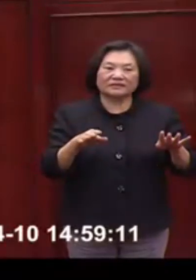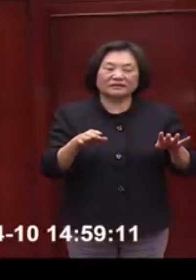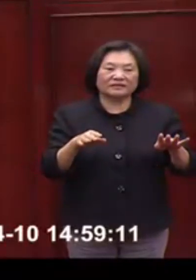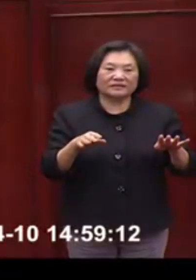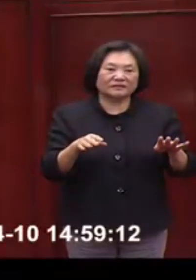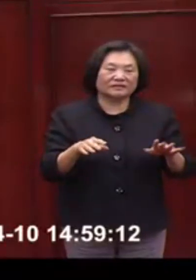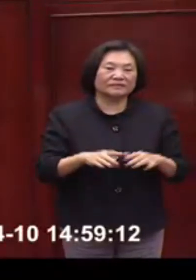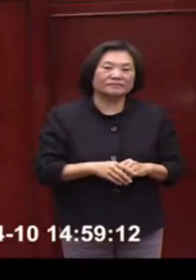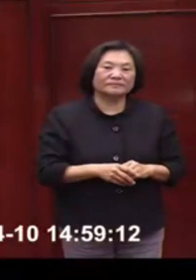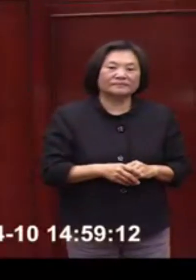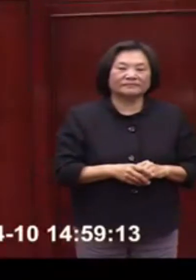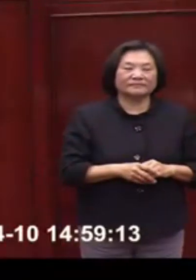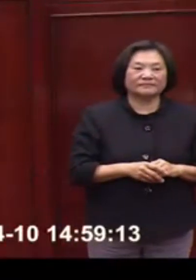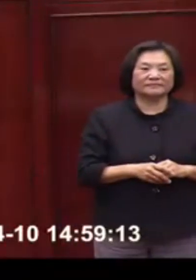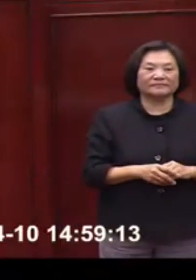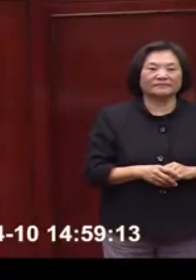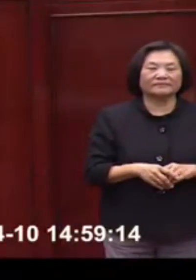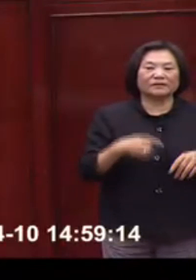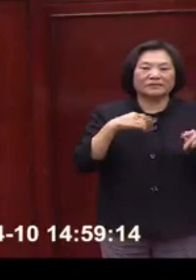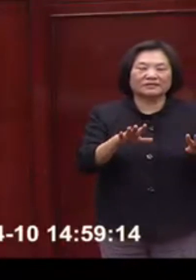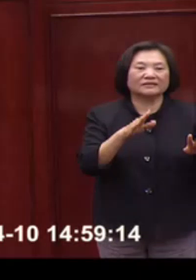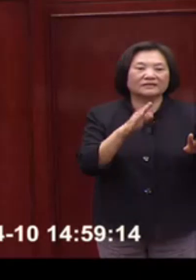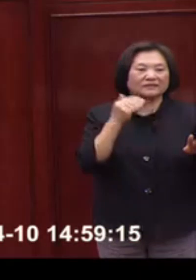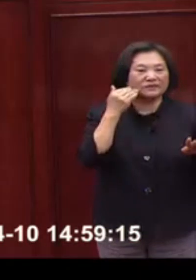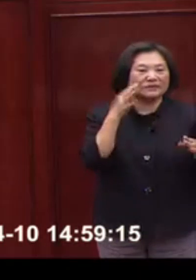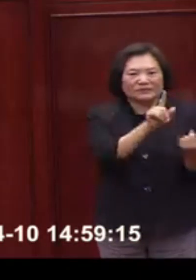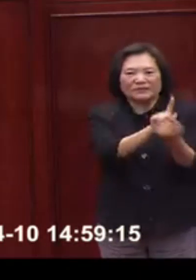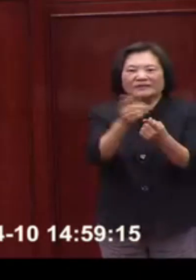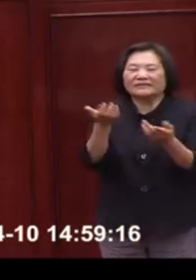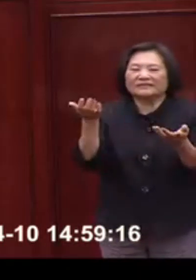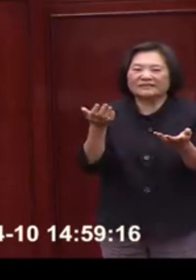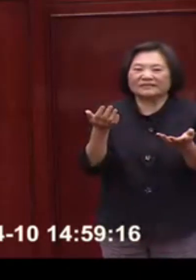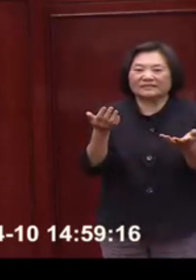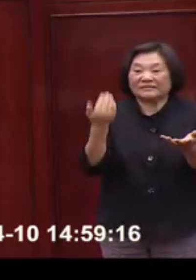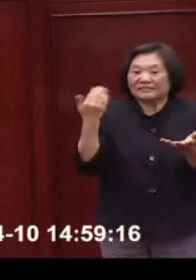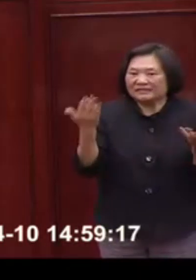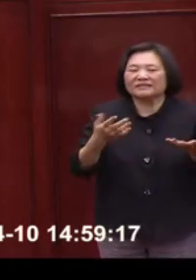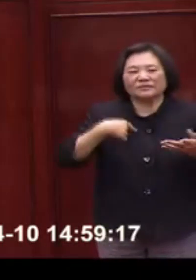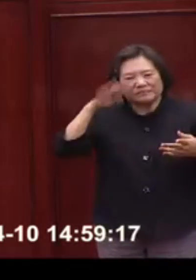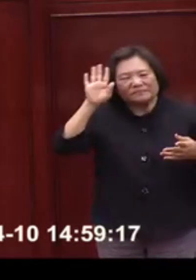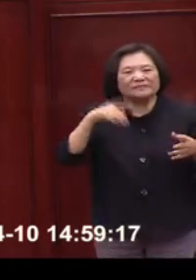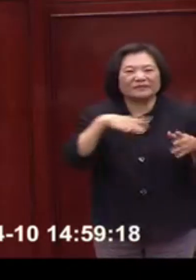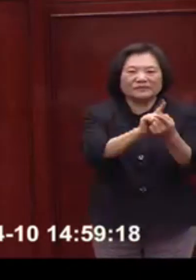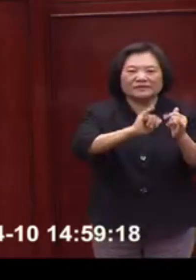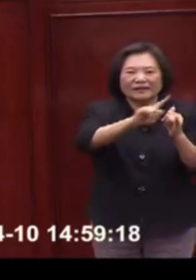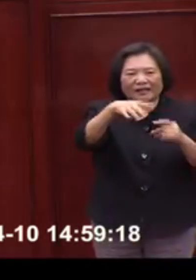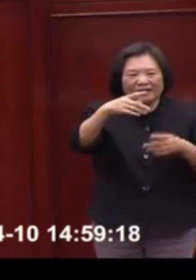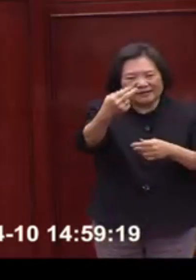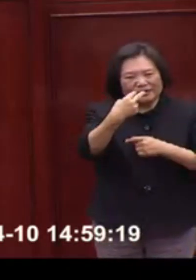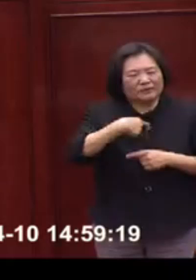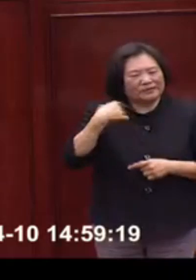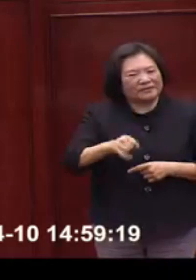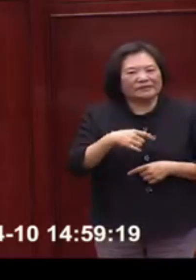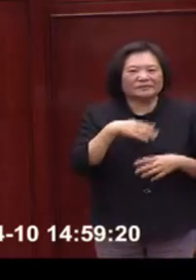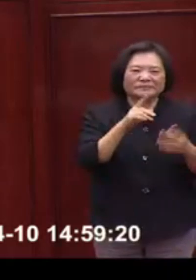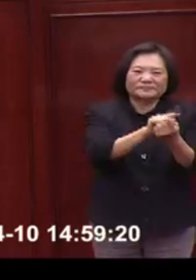这对第一被人家录到哦，这就要认了，就是说这个是不对的。第二。如果引起这个社会观感不佳，或是说议